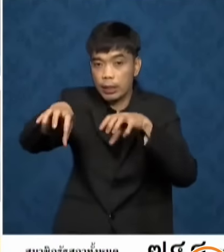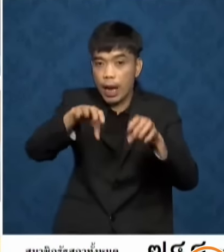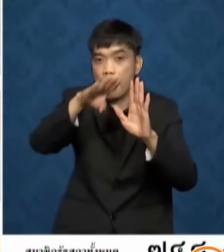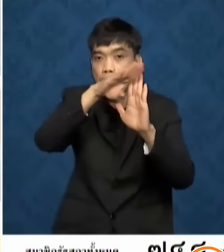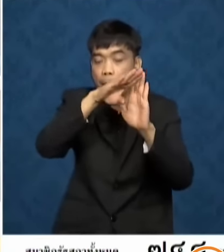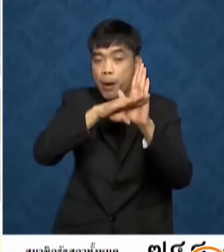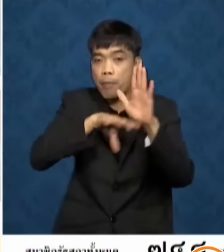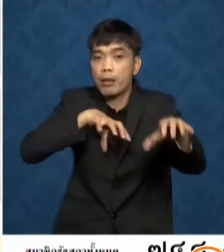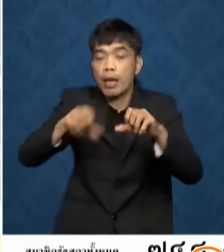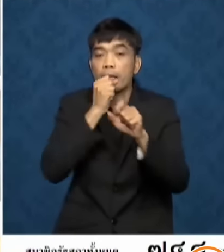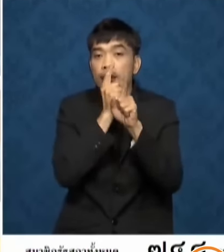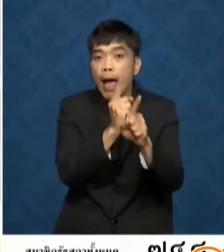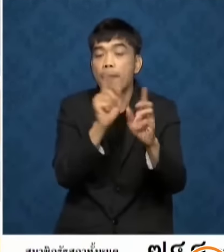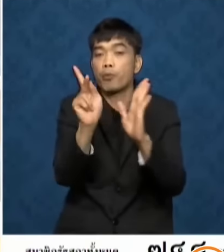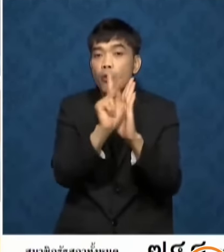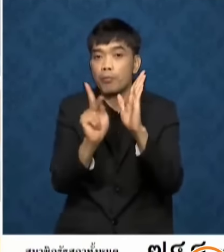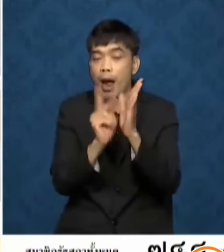และ บท rique ป ร จ ของ ร ศ au nnอย